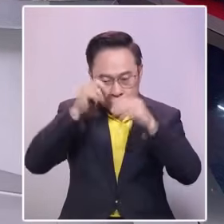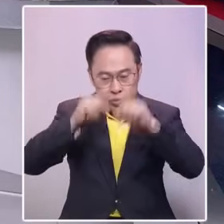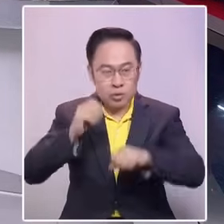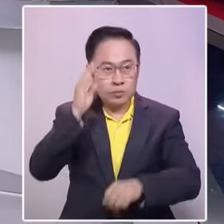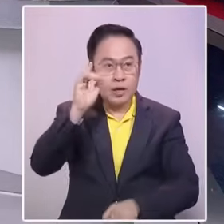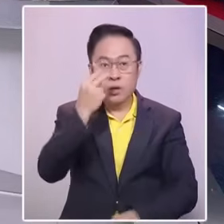ปีเลยค่ะ